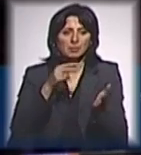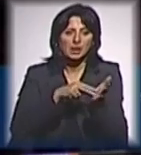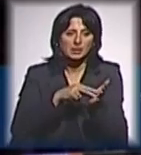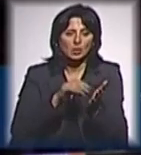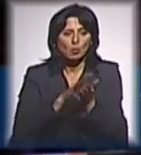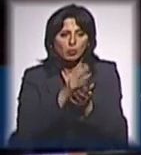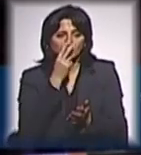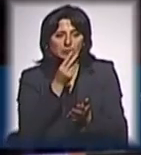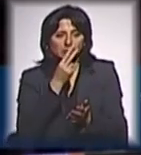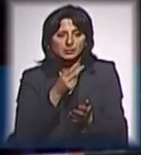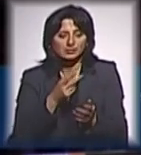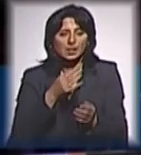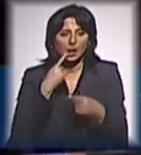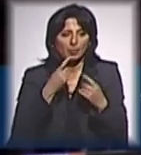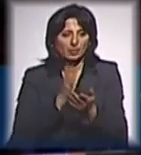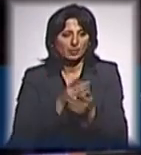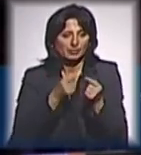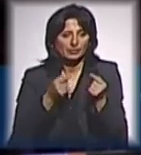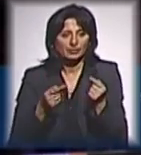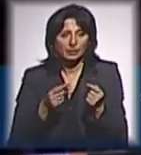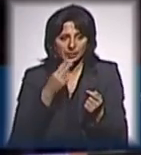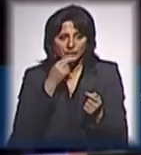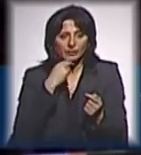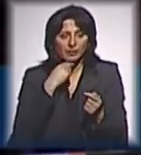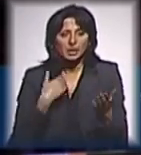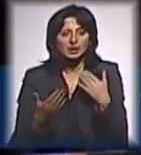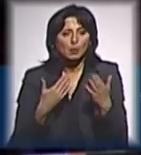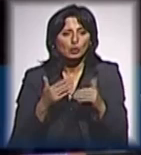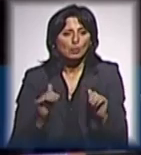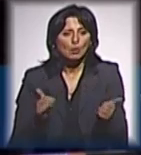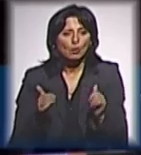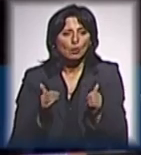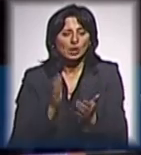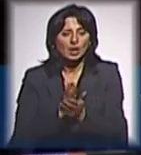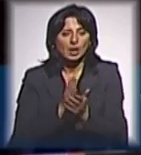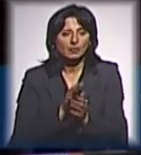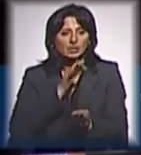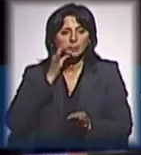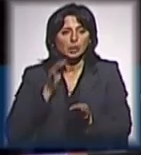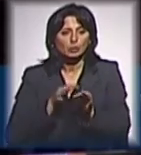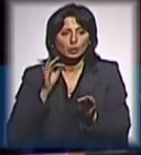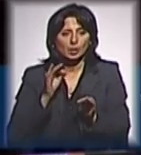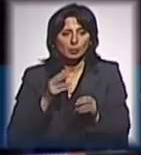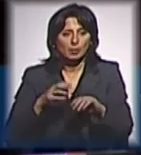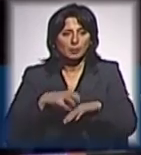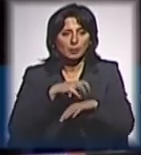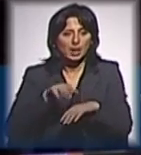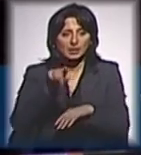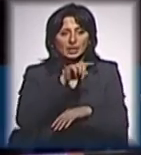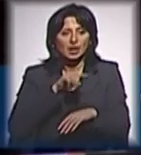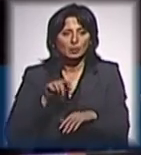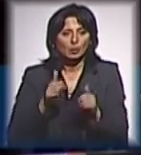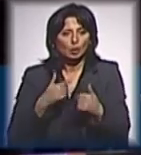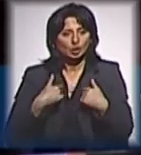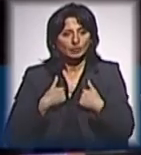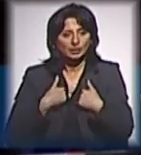ფასიანზე, უფასოზე და ასე შემდეგ ქონდა ლაპარაკი. დააკვირდით იმ დამოკიდებულებას, როგორი არის პასუხისმგებლობა ამ პარტიებისა და როგორი